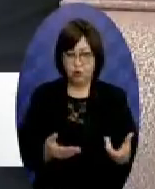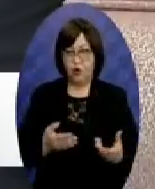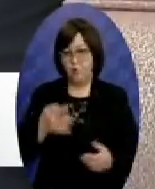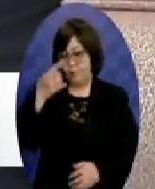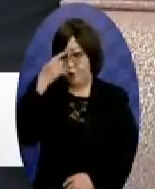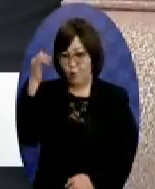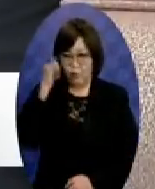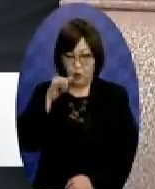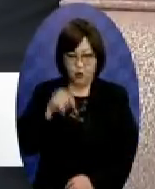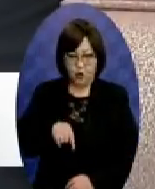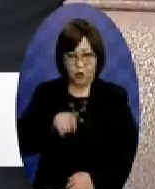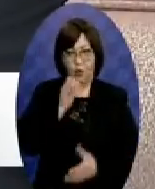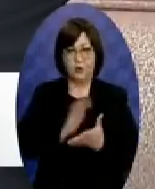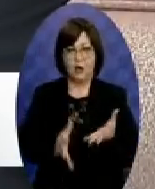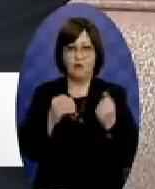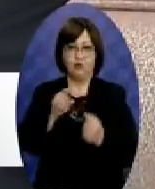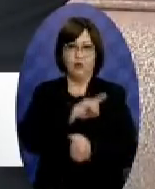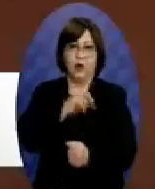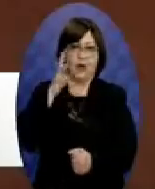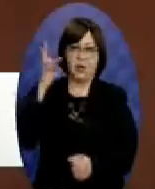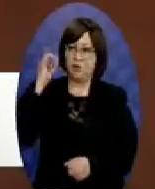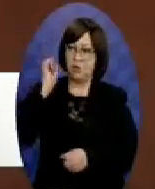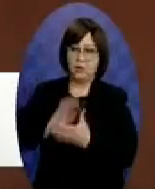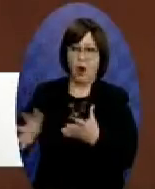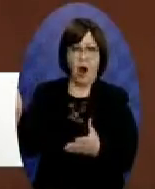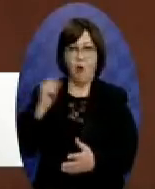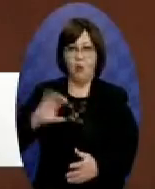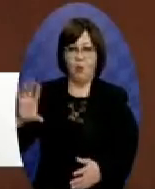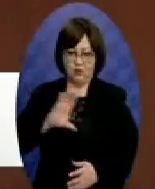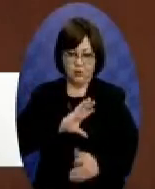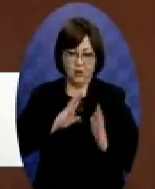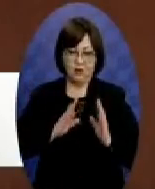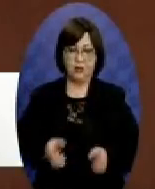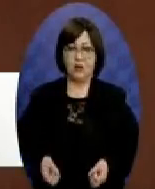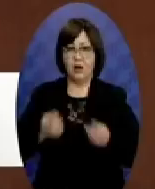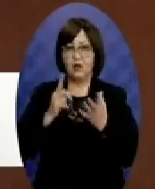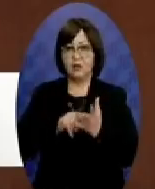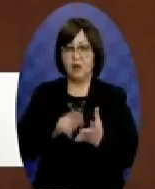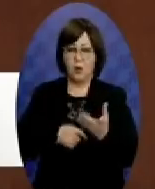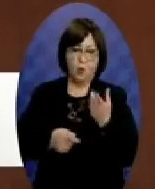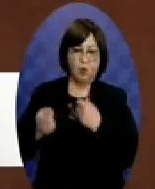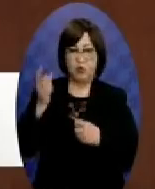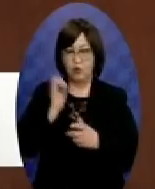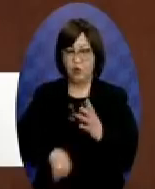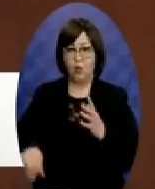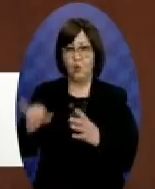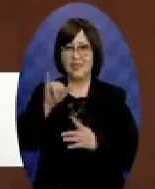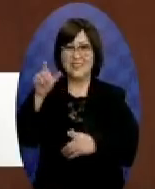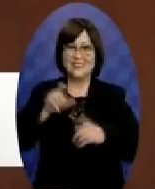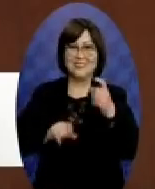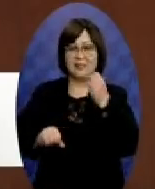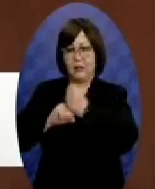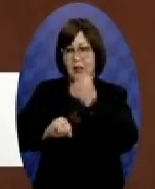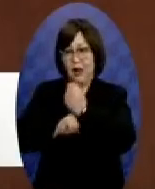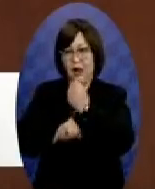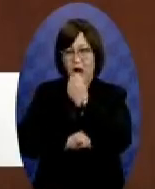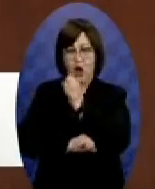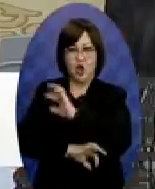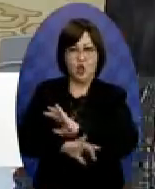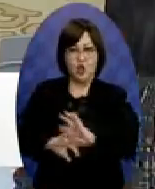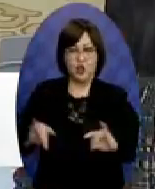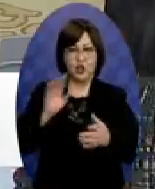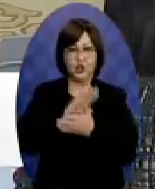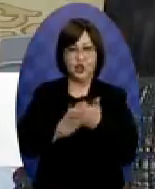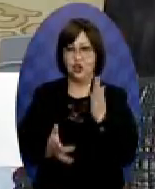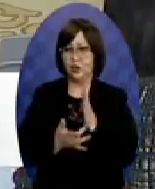юм авдаг. Тийм сэтгэлийг бий болгомоор байна. За хуралдаанд оролцогчид улс орныхоо эдийн засгийг төрөлжүүлж шин технологи, инновац дээр суурилсан